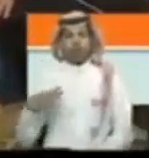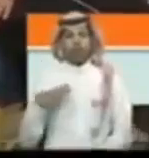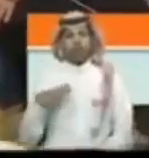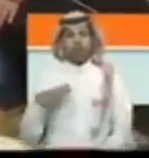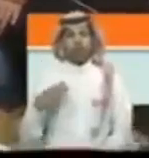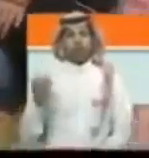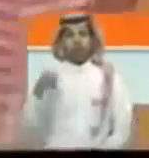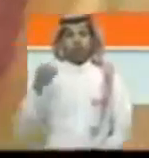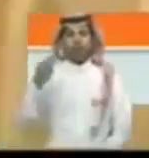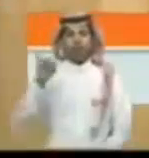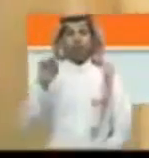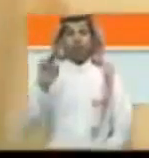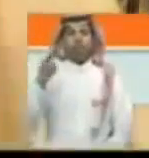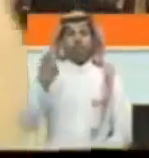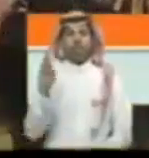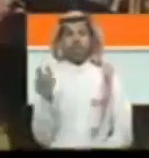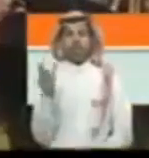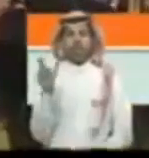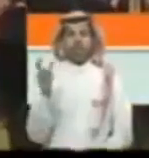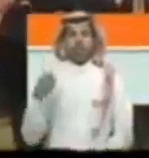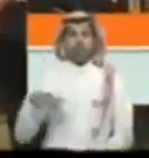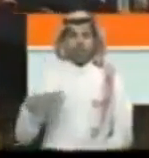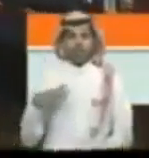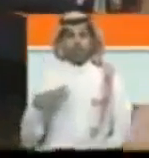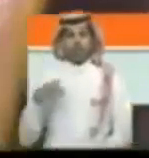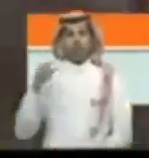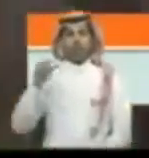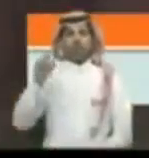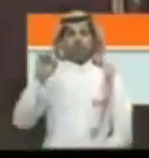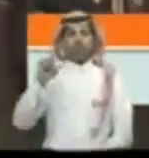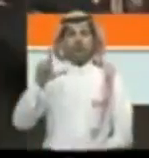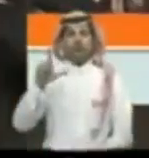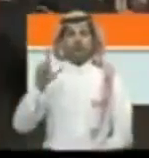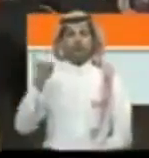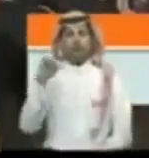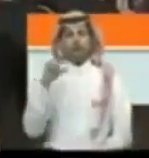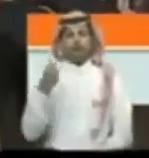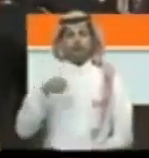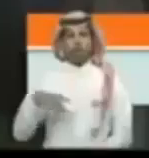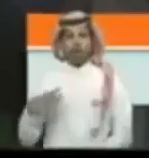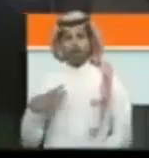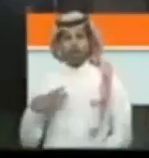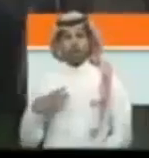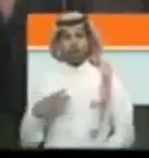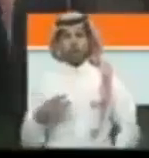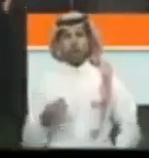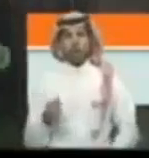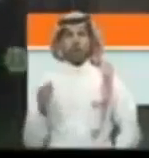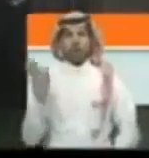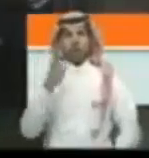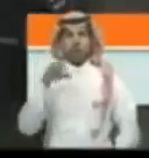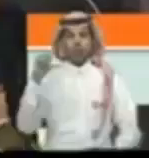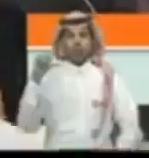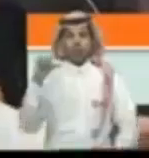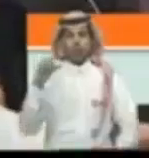محمد بن متعب بن ثنيان وصاحب السمو الأمير الدكتور فيصل بن محمد بن سعود وصاحب السمو الأمير سعود بن